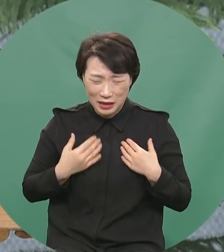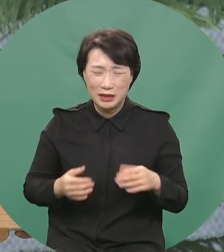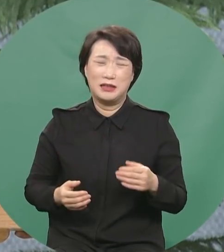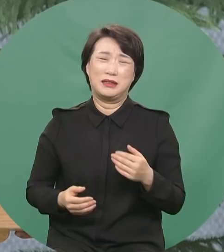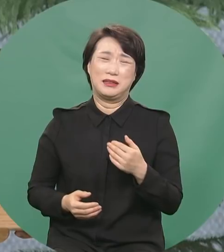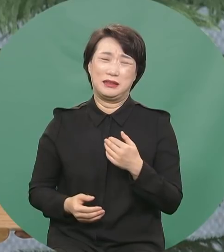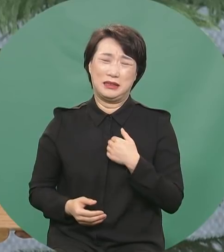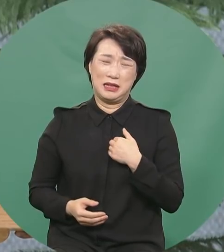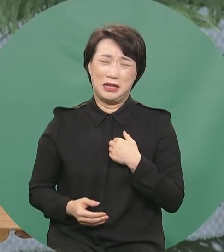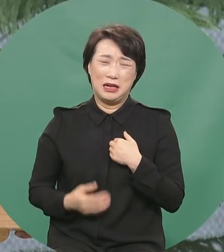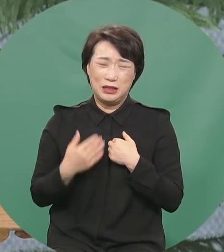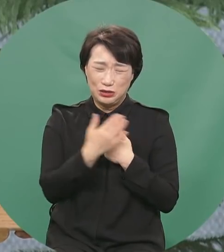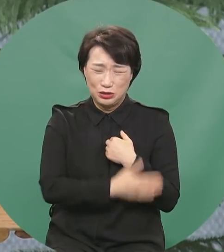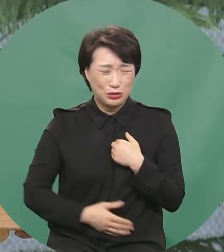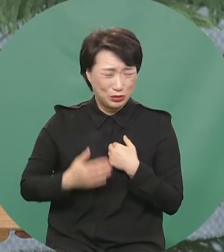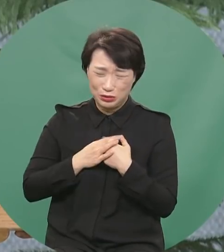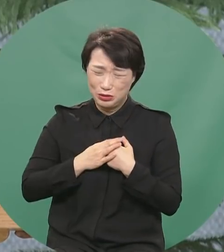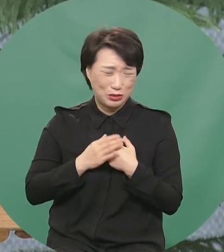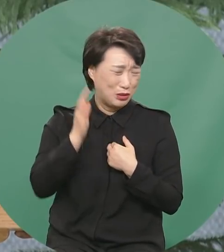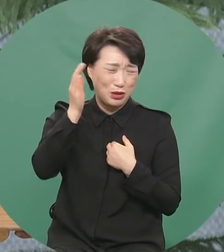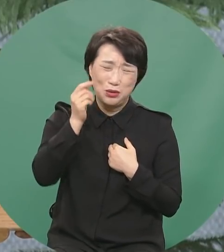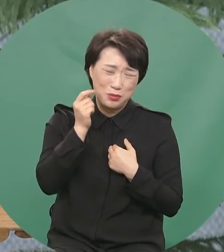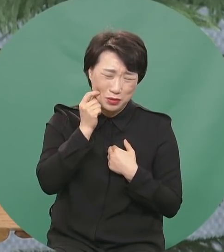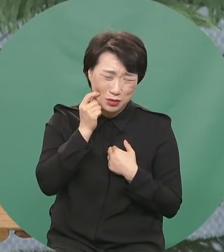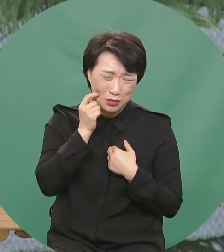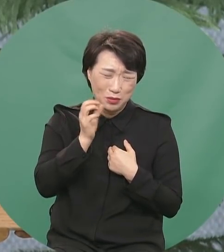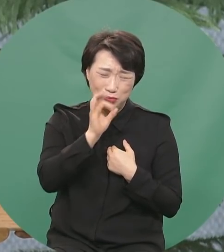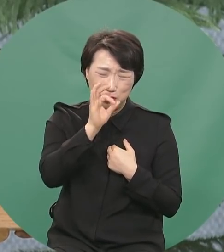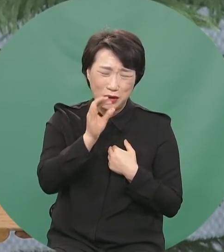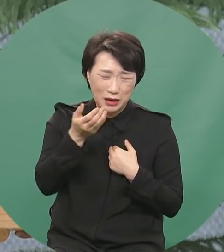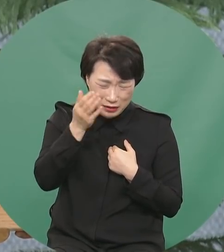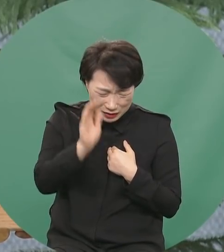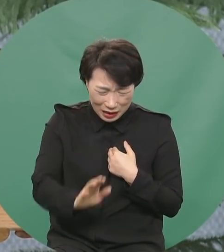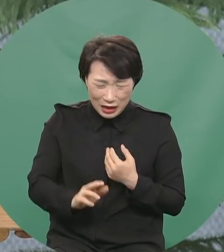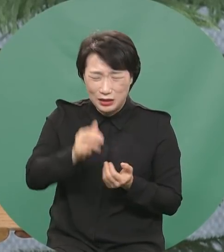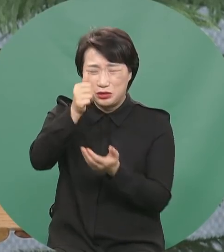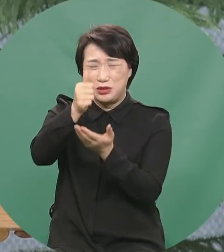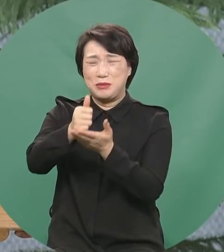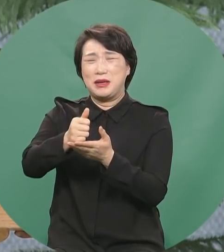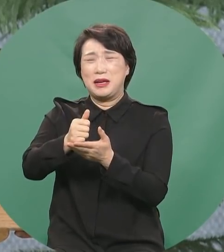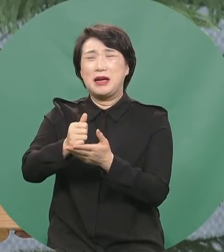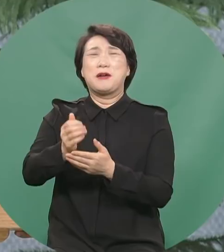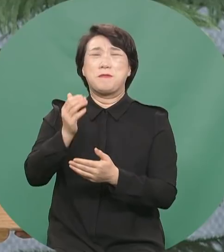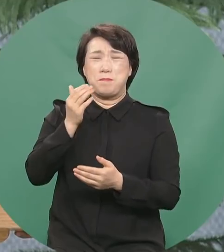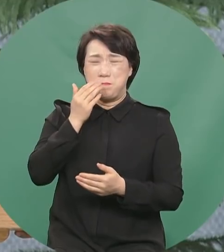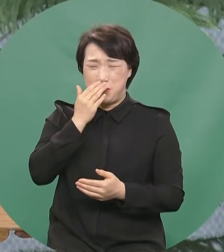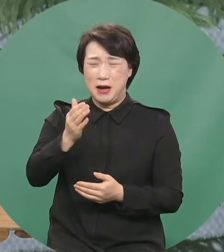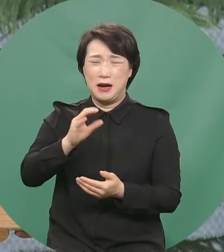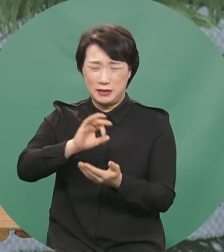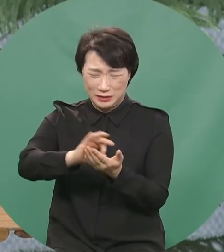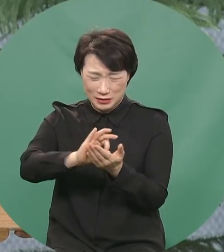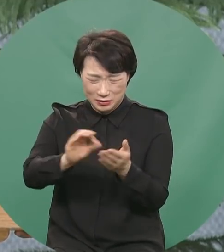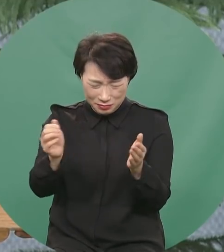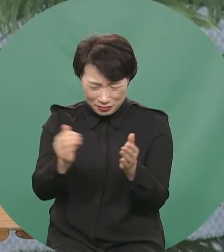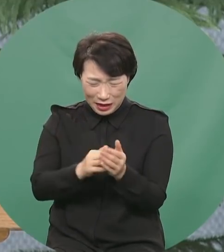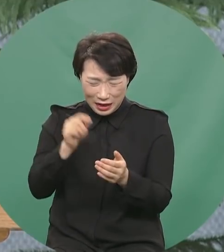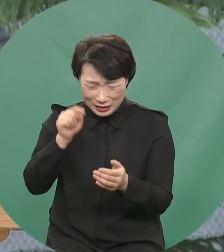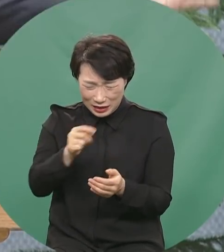연약했습니다. 육신으로 할 수 없었습니다. 주님은 하셨습니다. 이것이